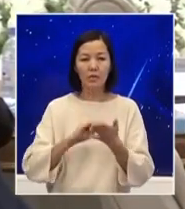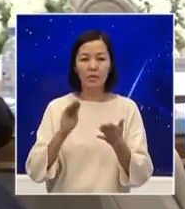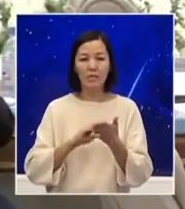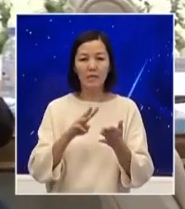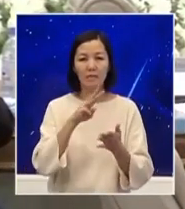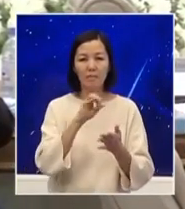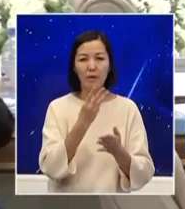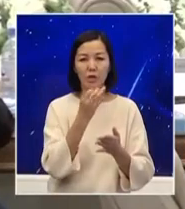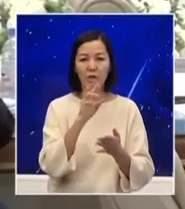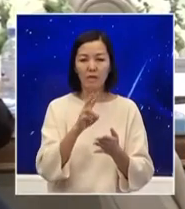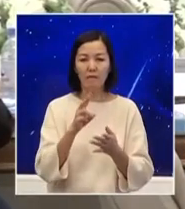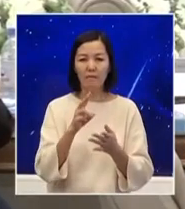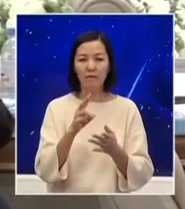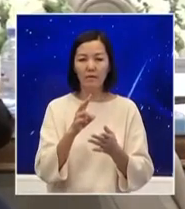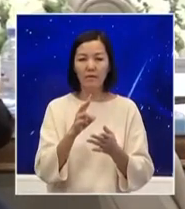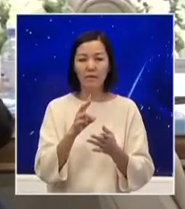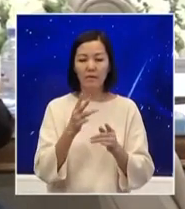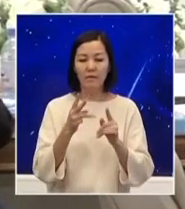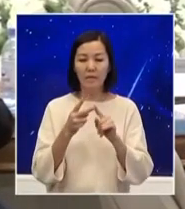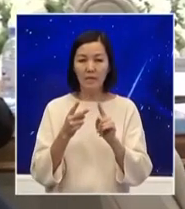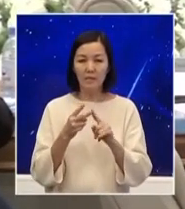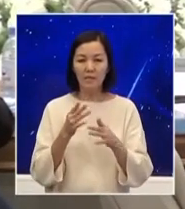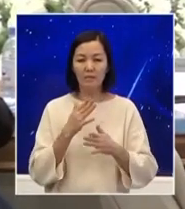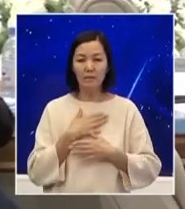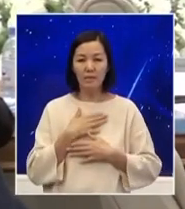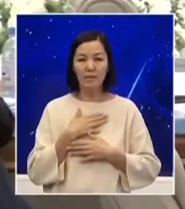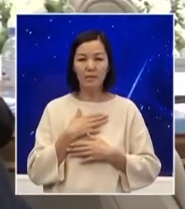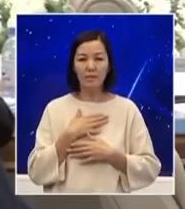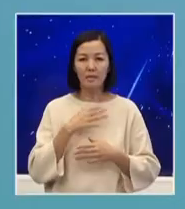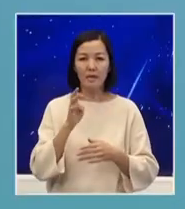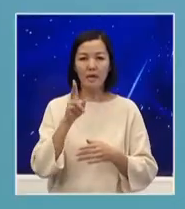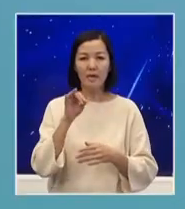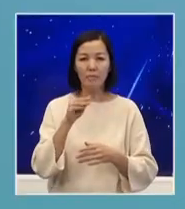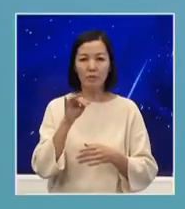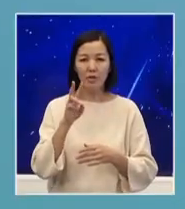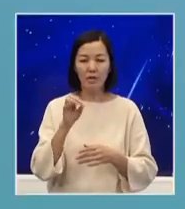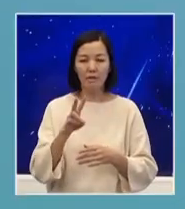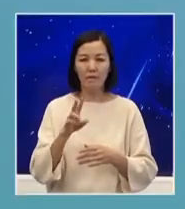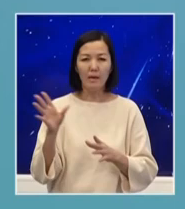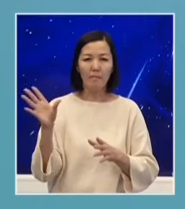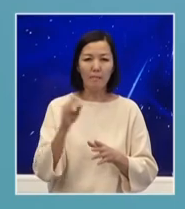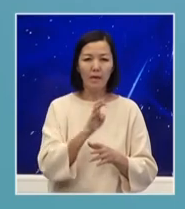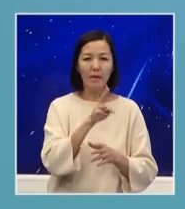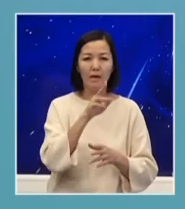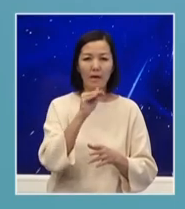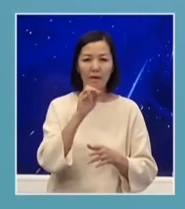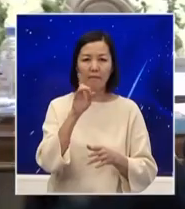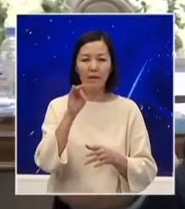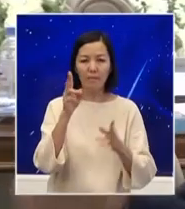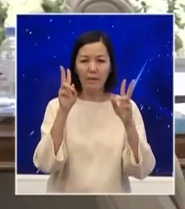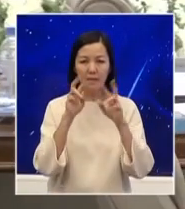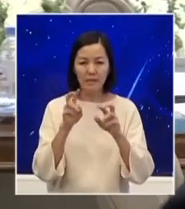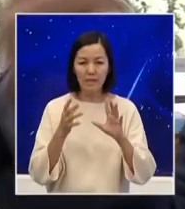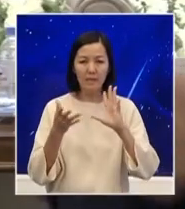Машанов, Ақжан Ақсақалдың, екіншісі біздің Әнуар Әлімжанов. Бұл әлем әдебиет қауымының